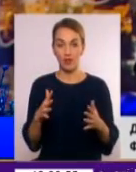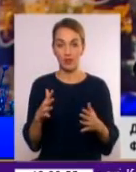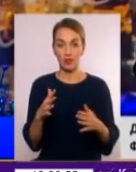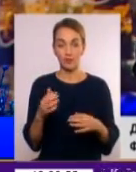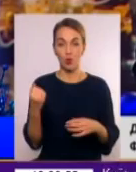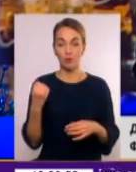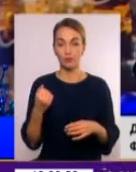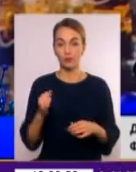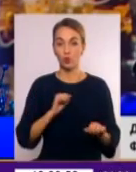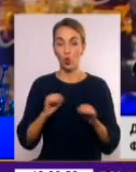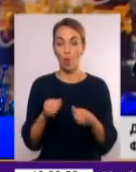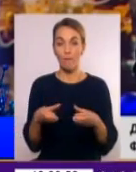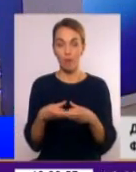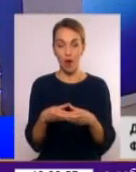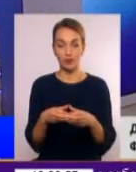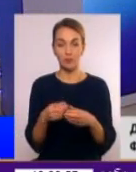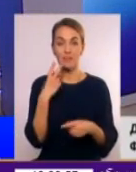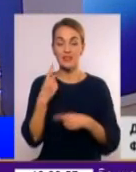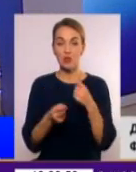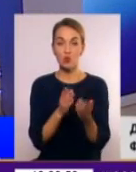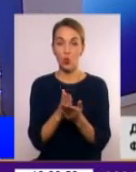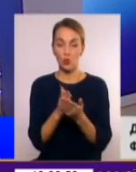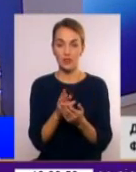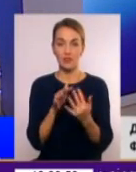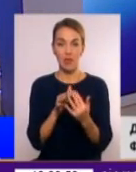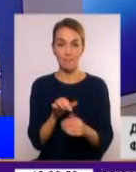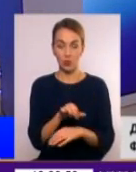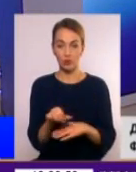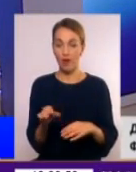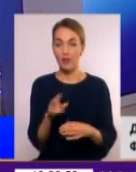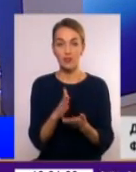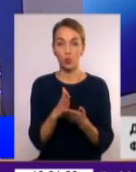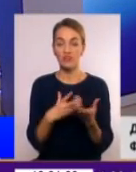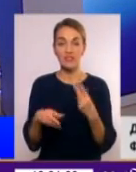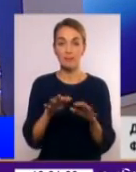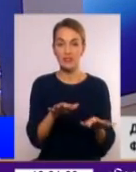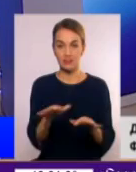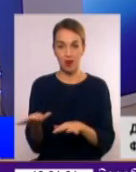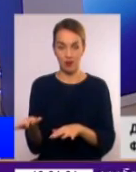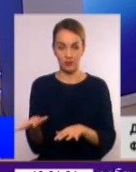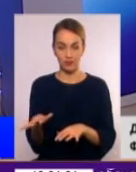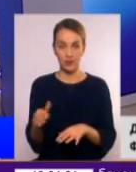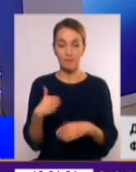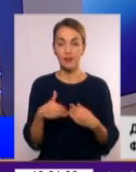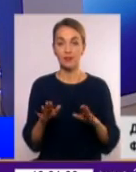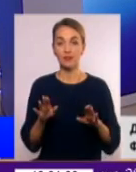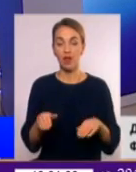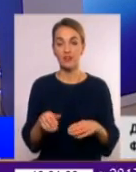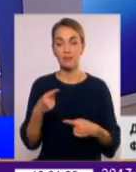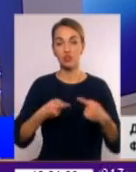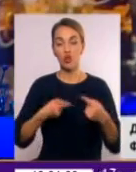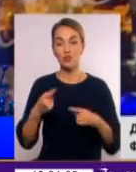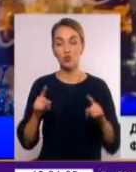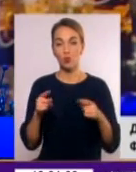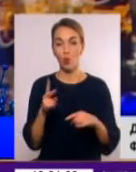комбат безкінечно знаходиться на передовій, але він не знаходиться у всіх місцях передової. Ми навіть сперечалися,